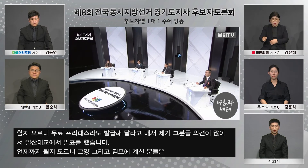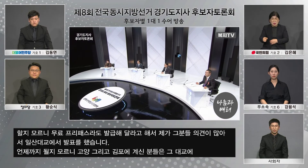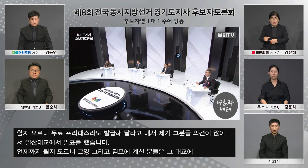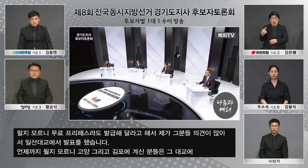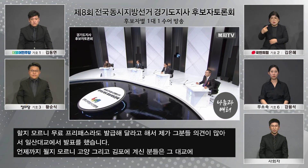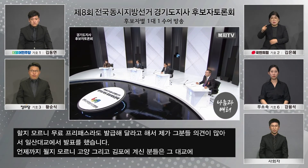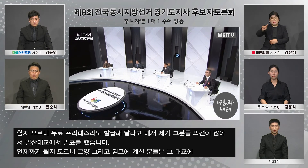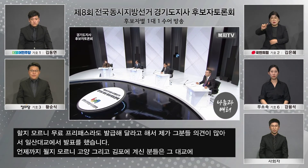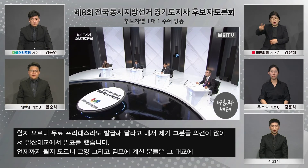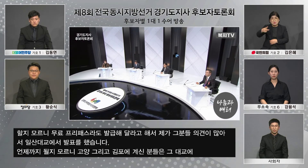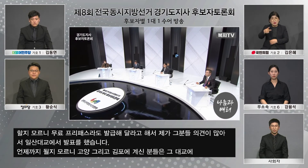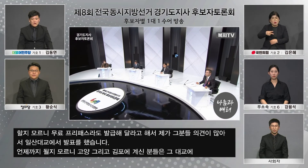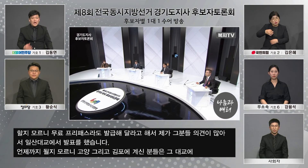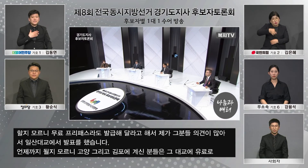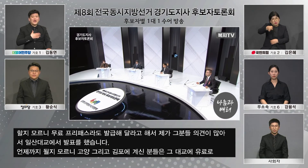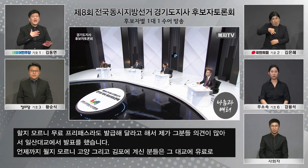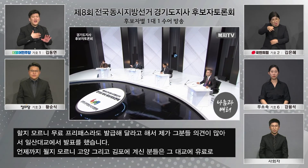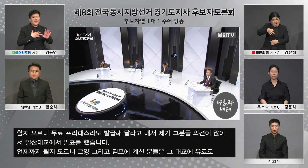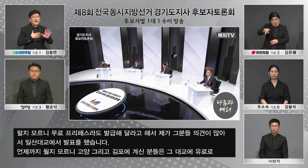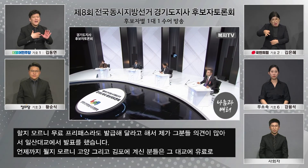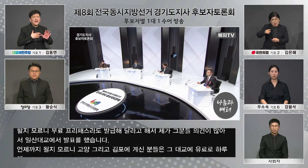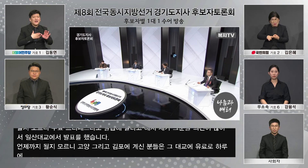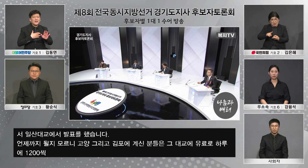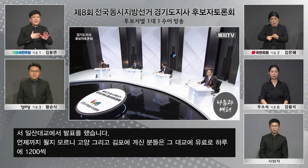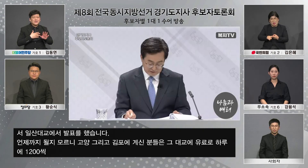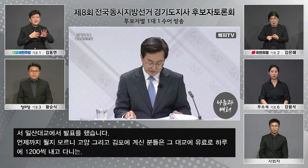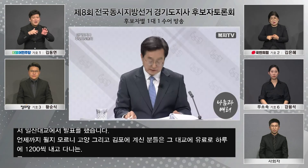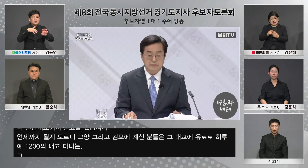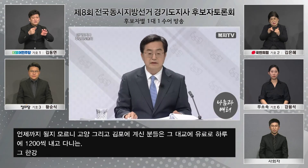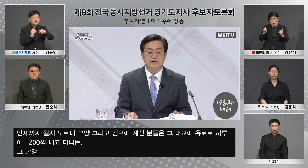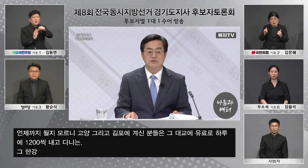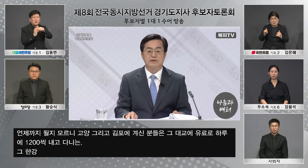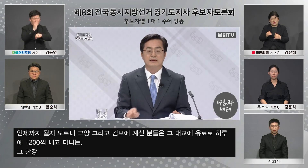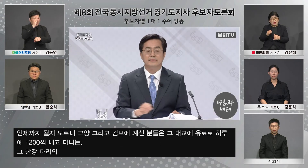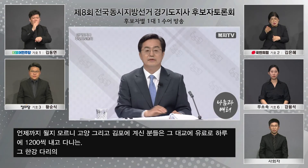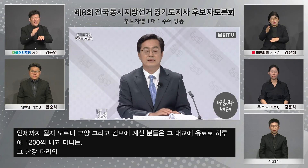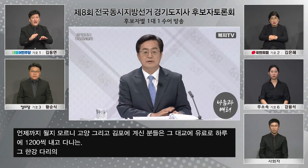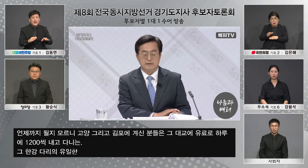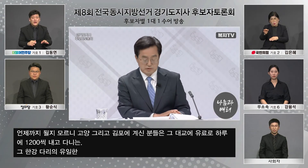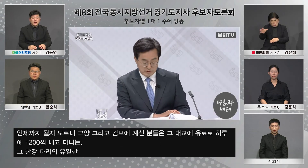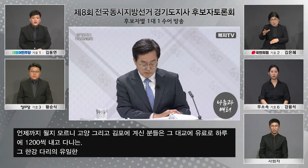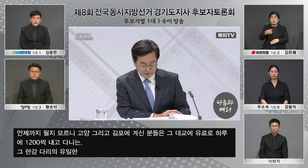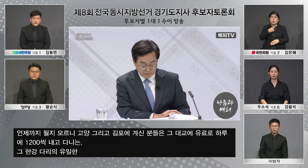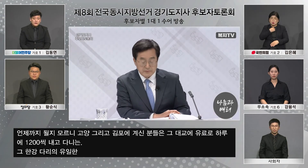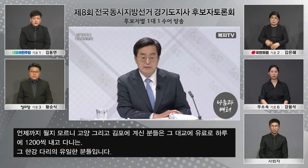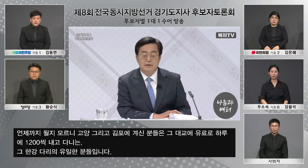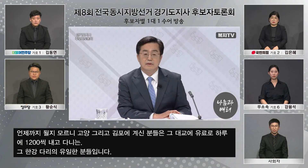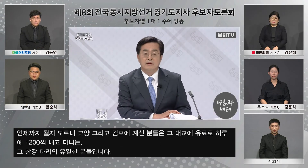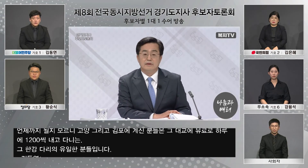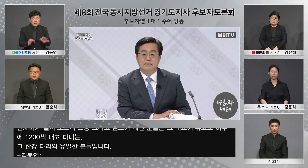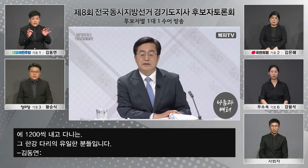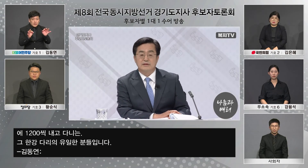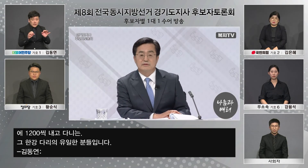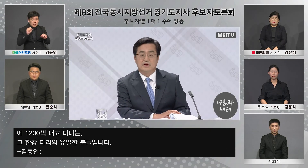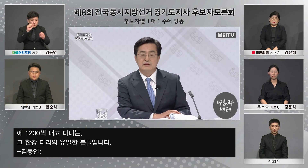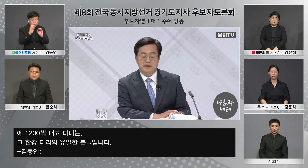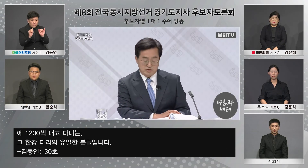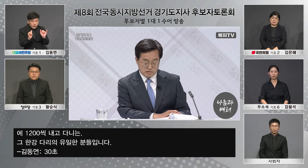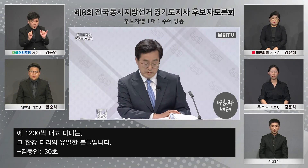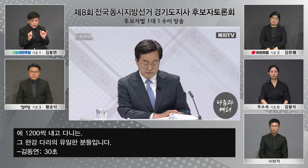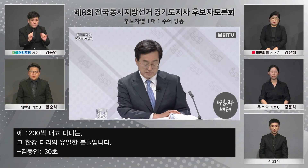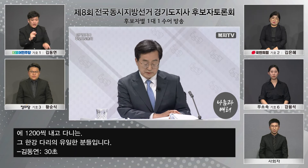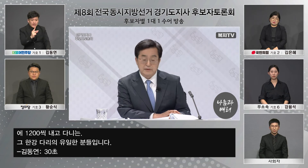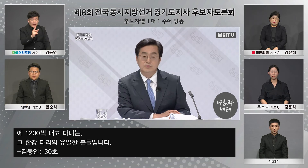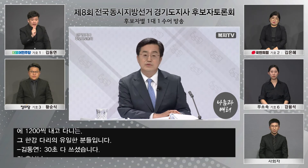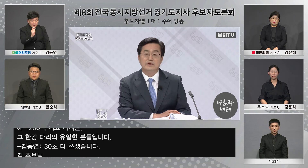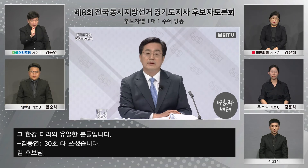다니는 그 한강다리의 유일한 분들입니다. 30초 그래서 제가 썼으니까 무료화입니다. 네, 김 후보님, 네. 다시 그 KT 얘기